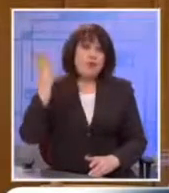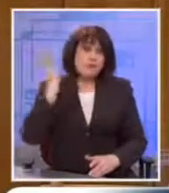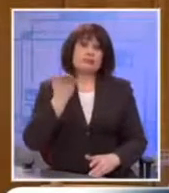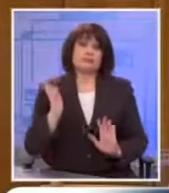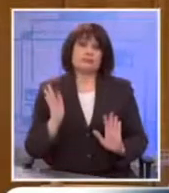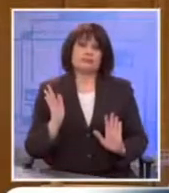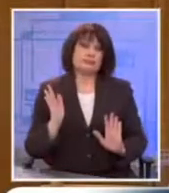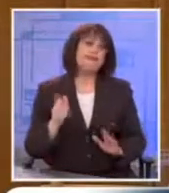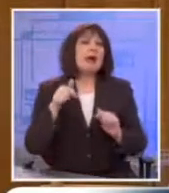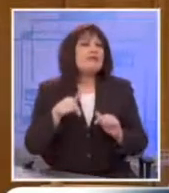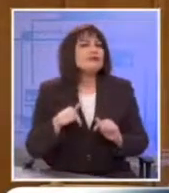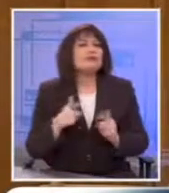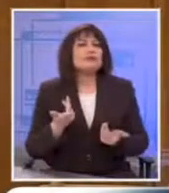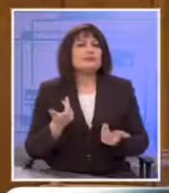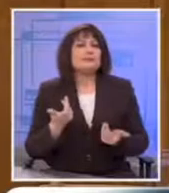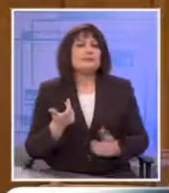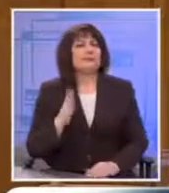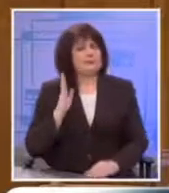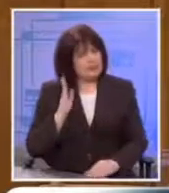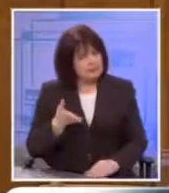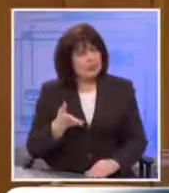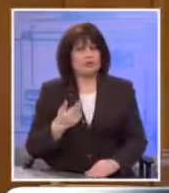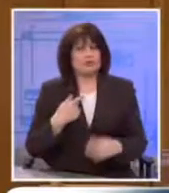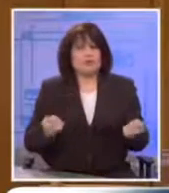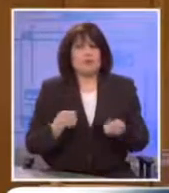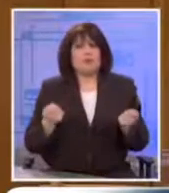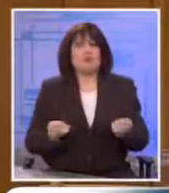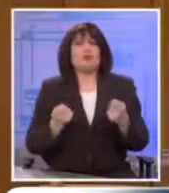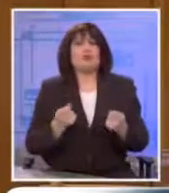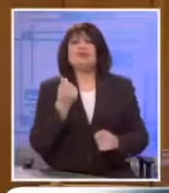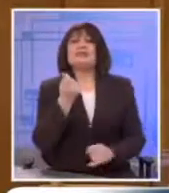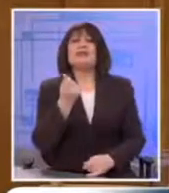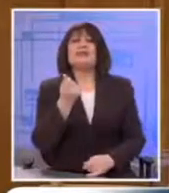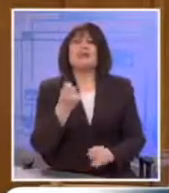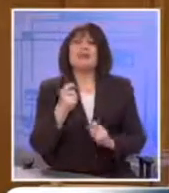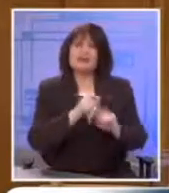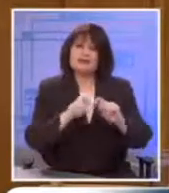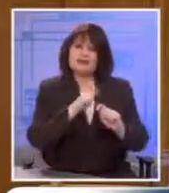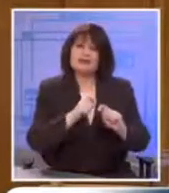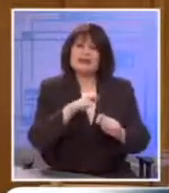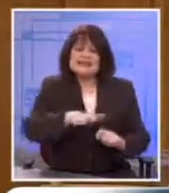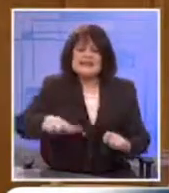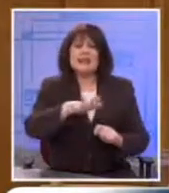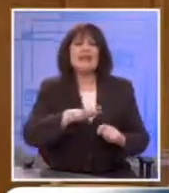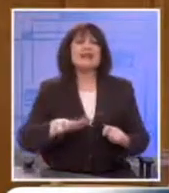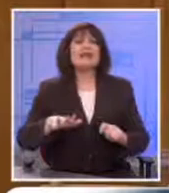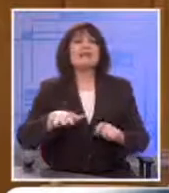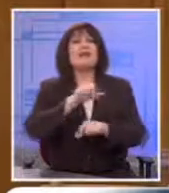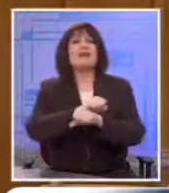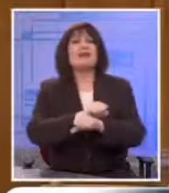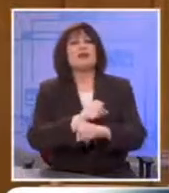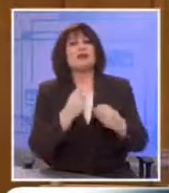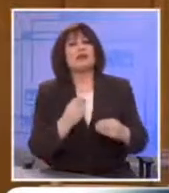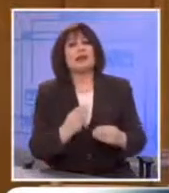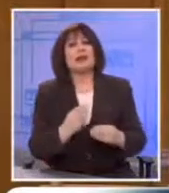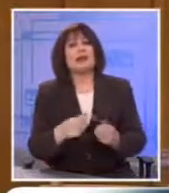βέβαια θα μπορούσαμε να έχουμε αξιοποιήσει για να καλυτερεύσουν οι συνθήκες σε ελληνικές φυλακές, αντί να